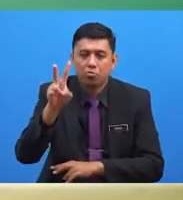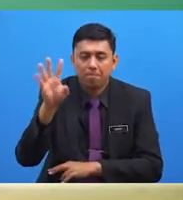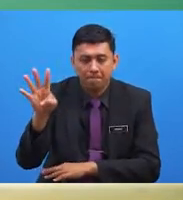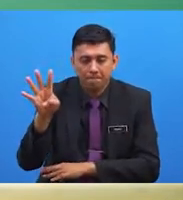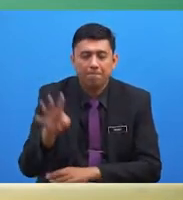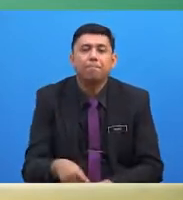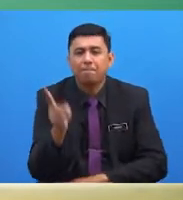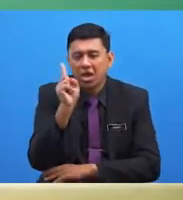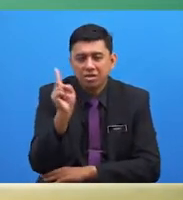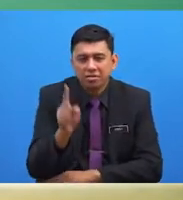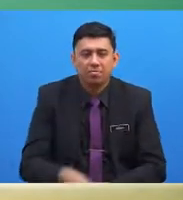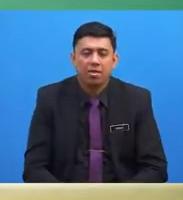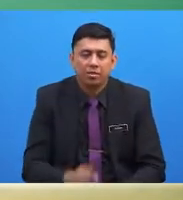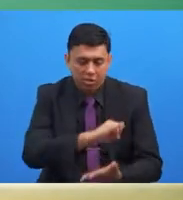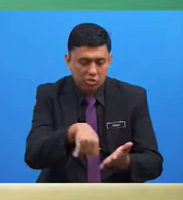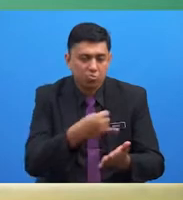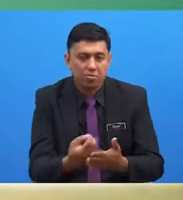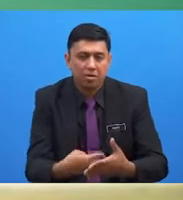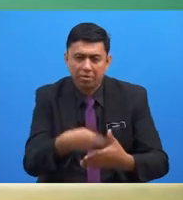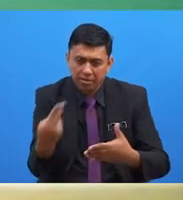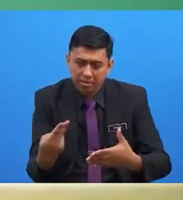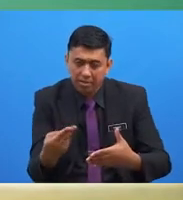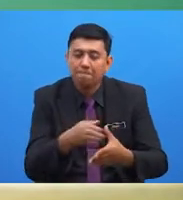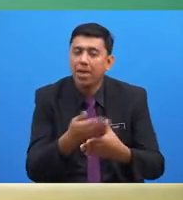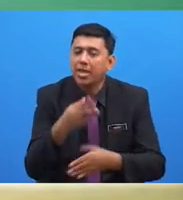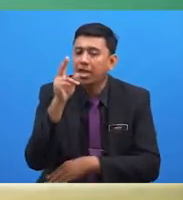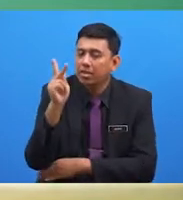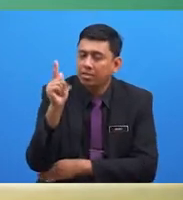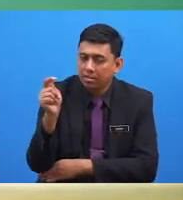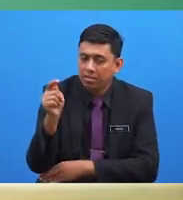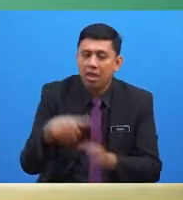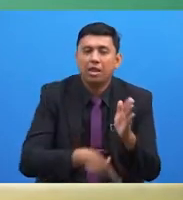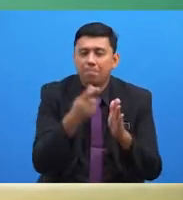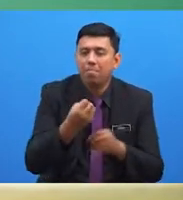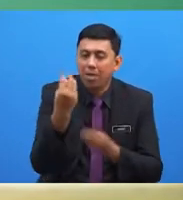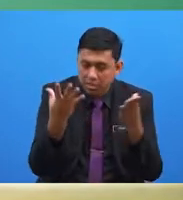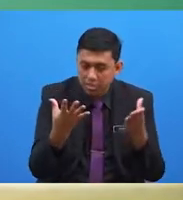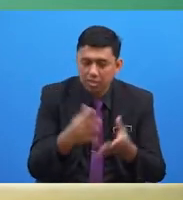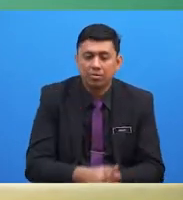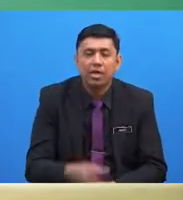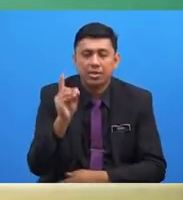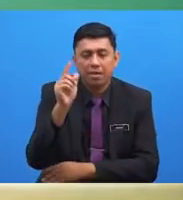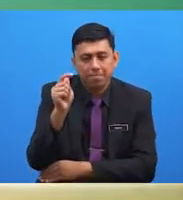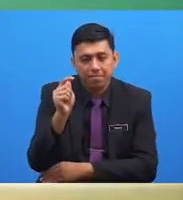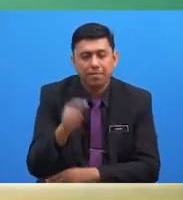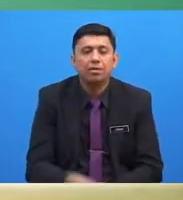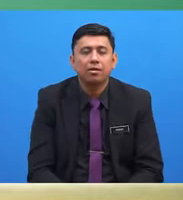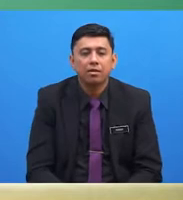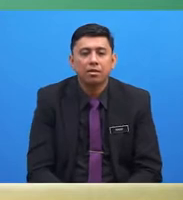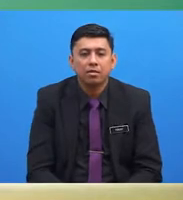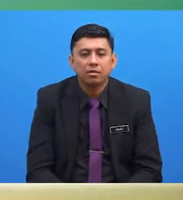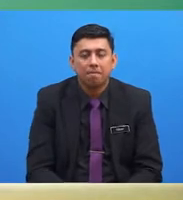RM5,724, di mana jumlah hasil di bahagian kredit lebih banyak berbanding debit di